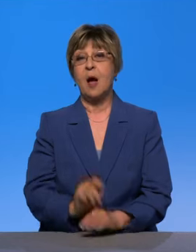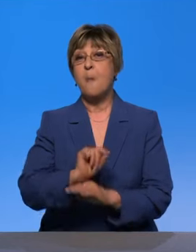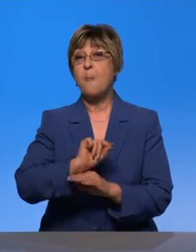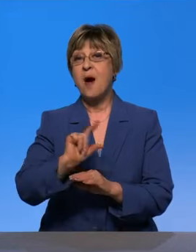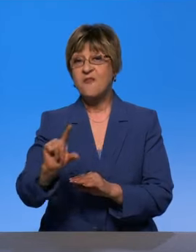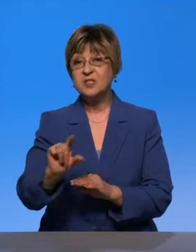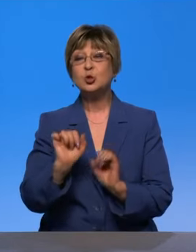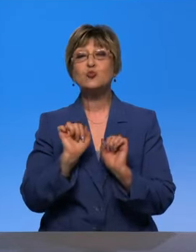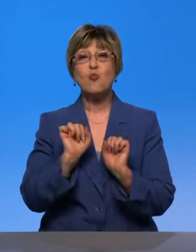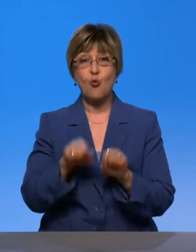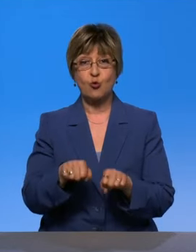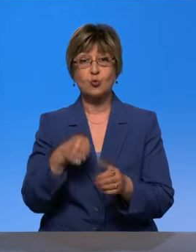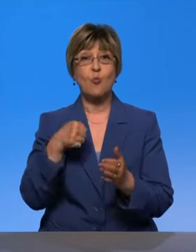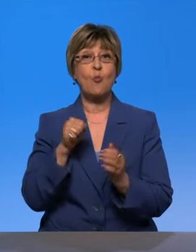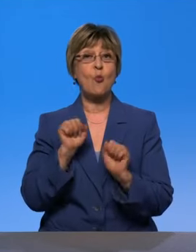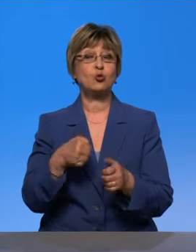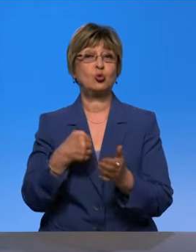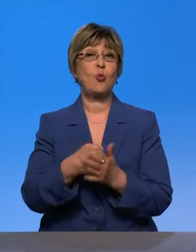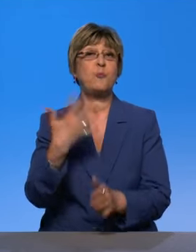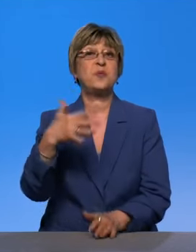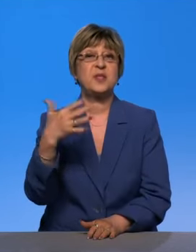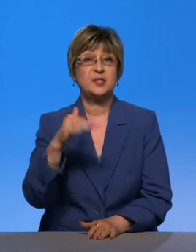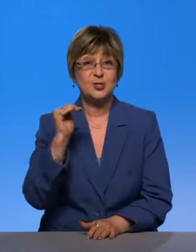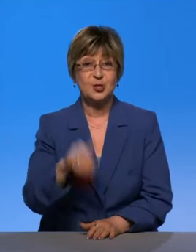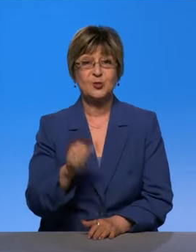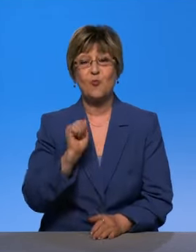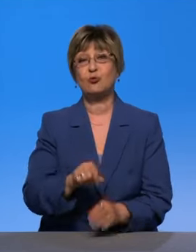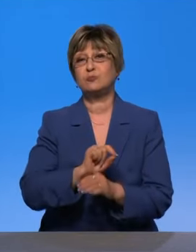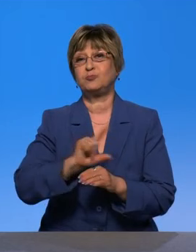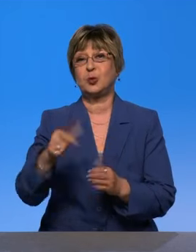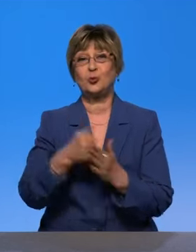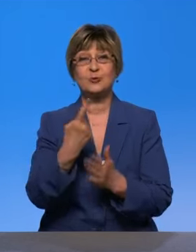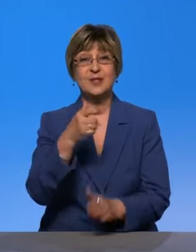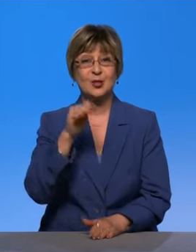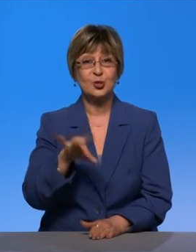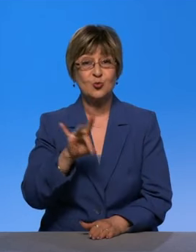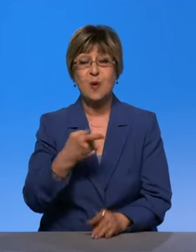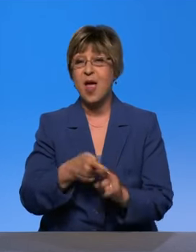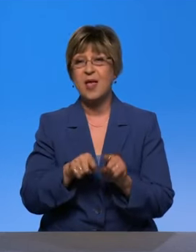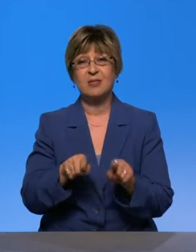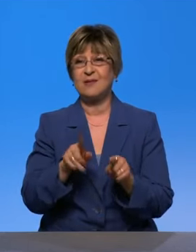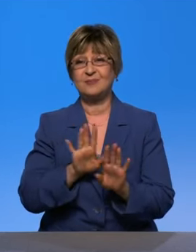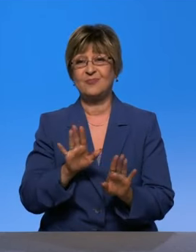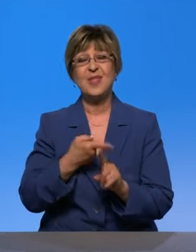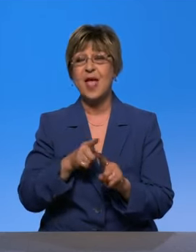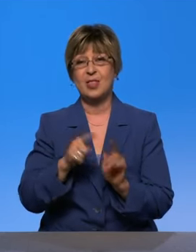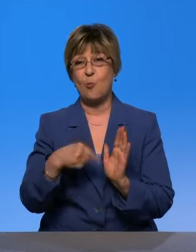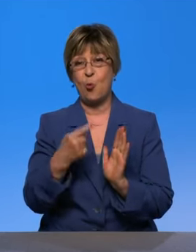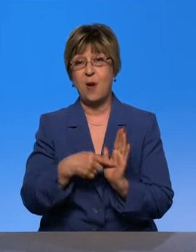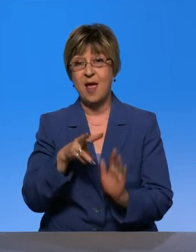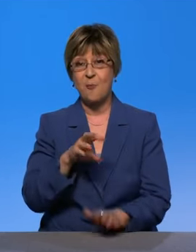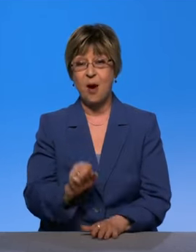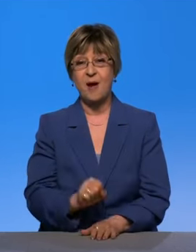кардинально можно. Можно до 30, до 50, до 100 довести. Это не та проблема. Но ведь он же